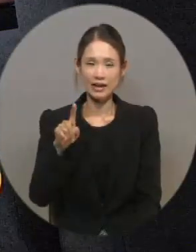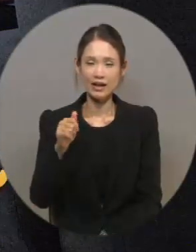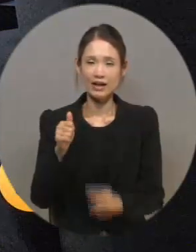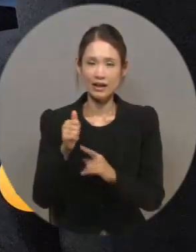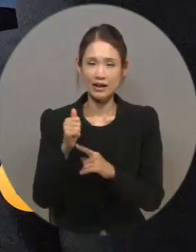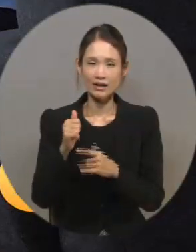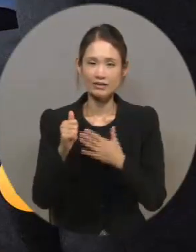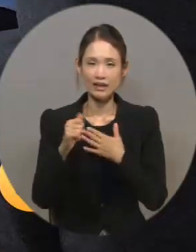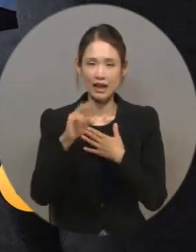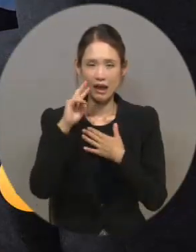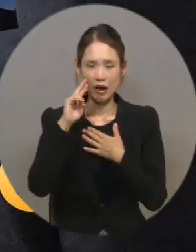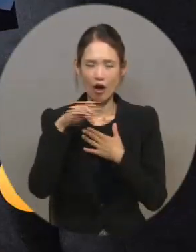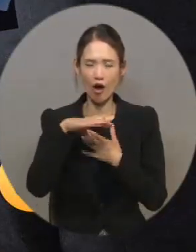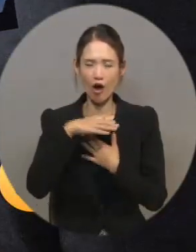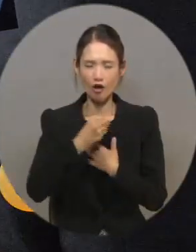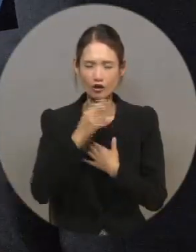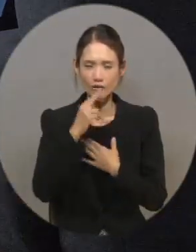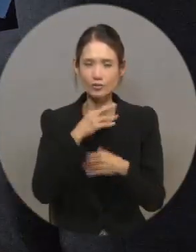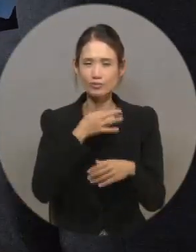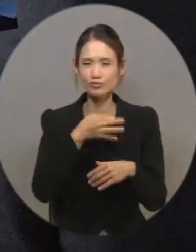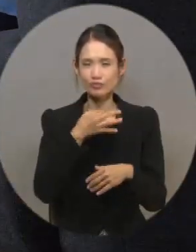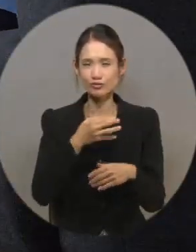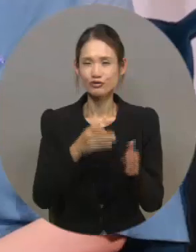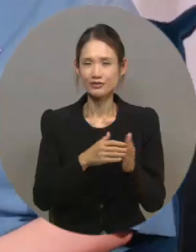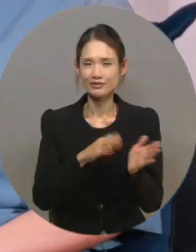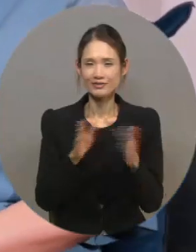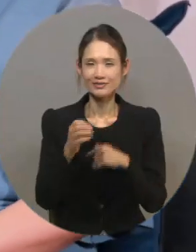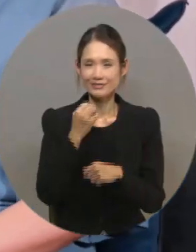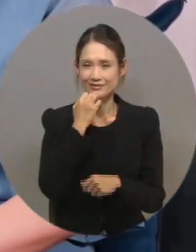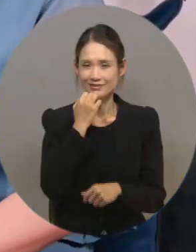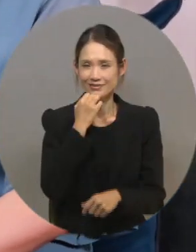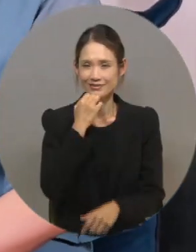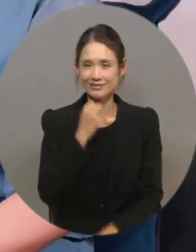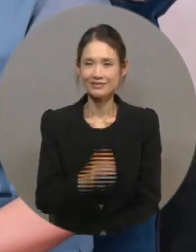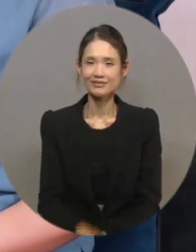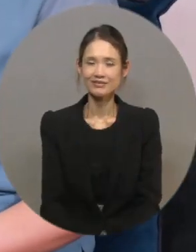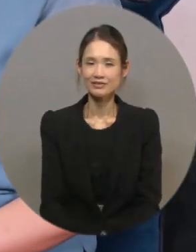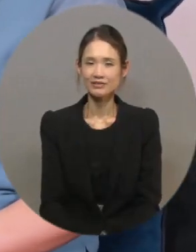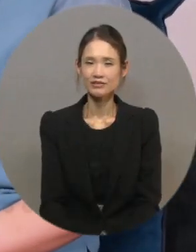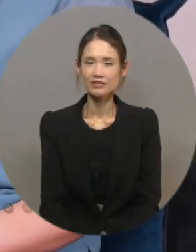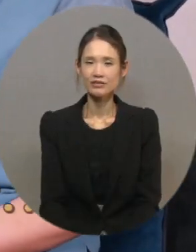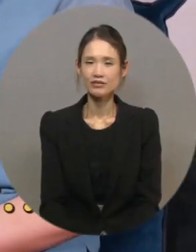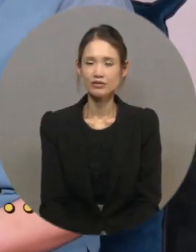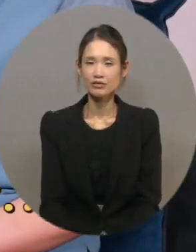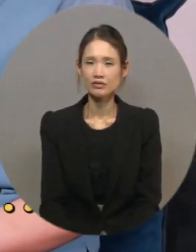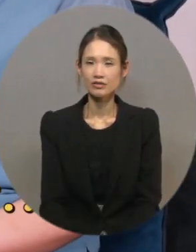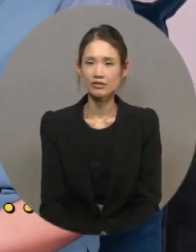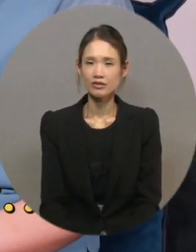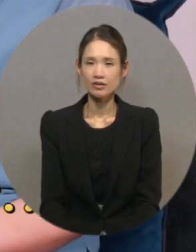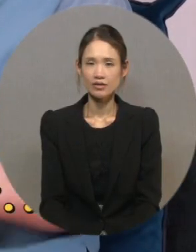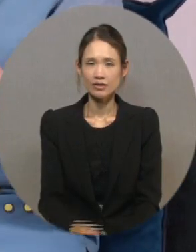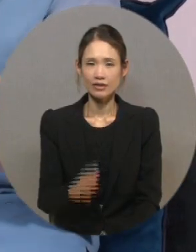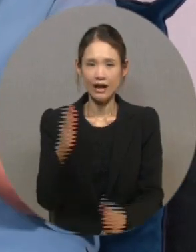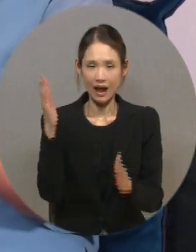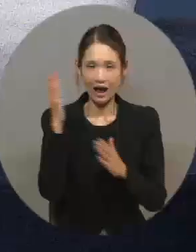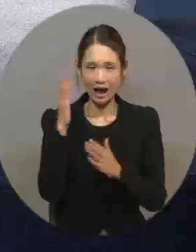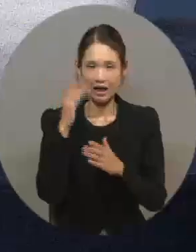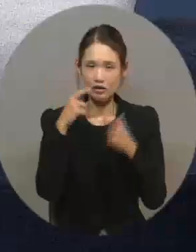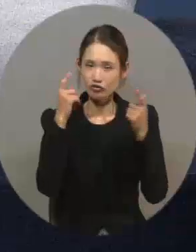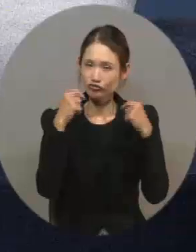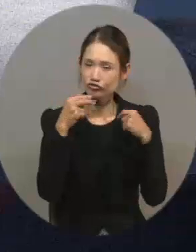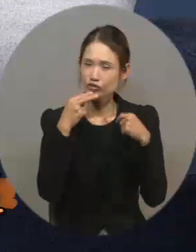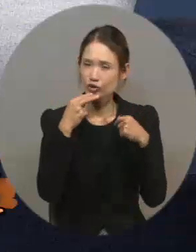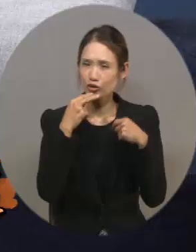애들한테 억지로 그렇게 부르라고 그래서 애들이 이렇게 막 울지도 않고